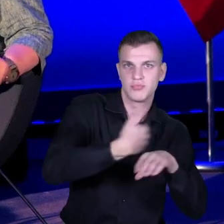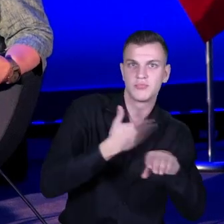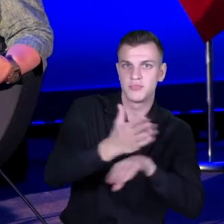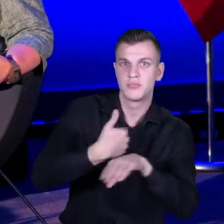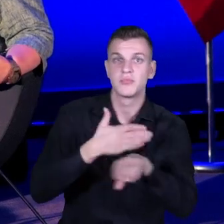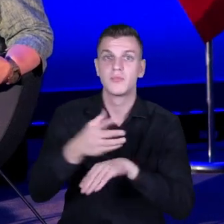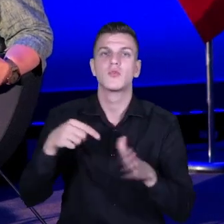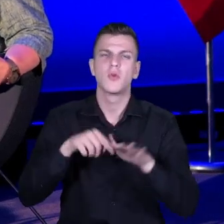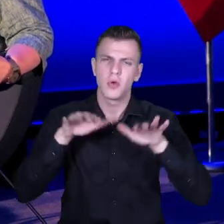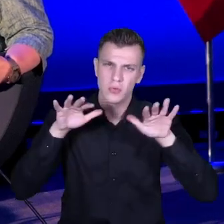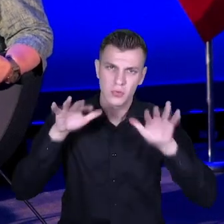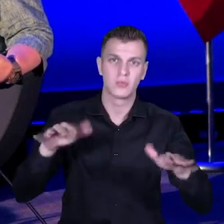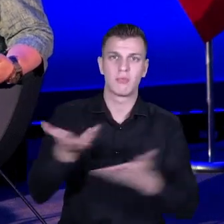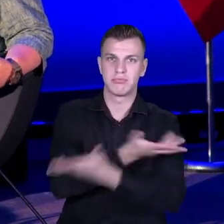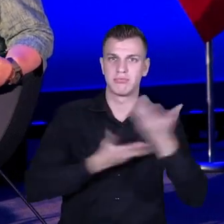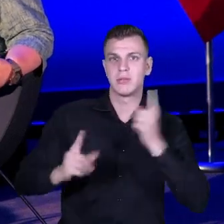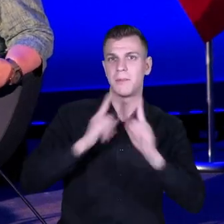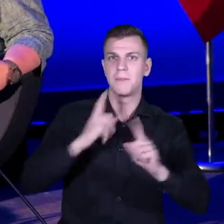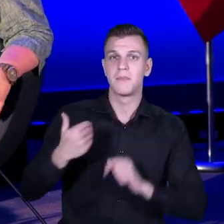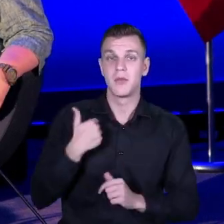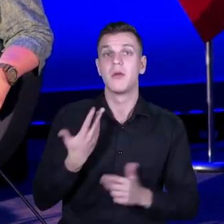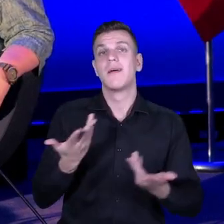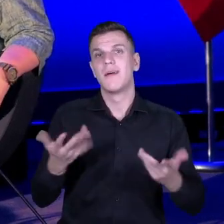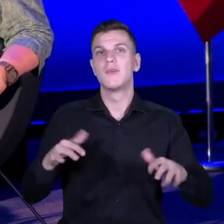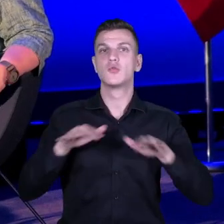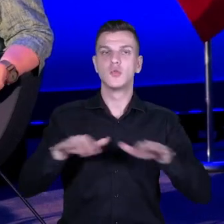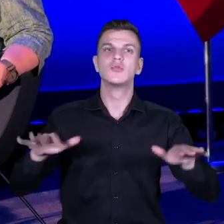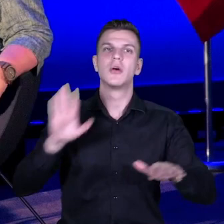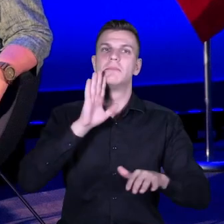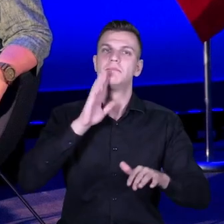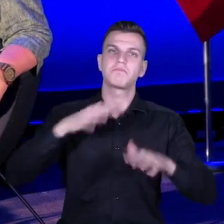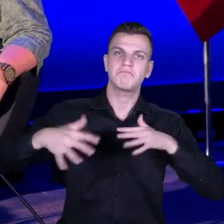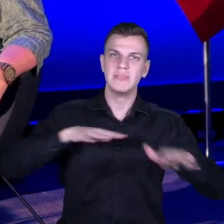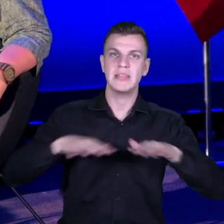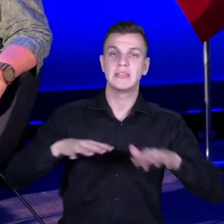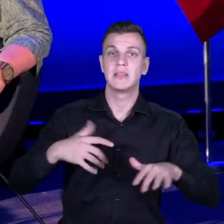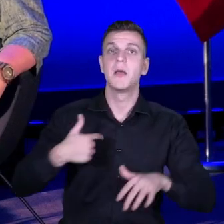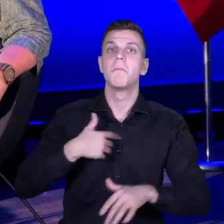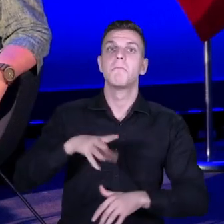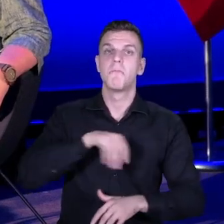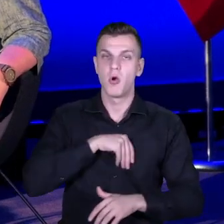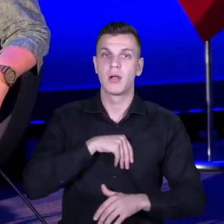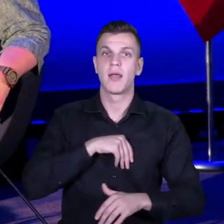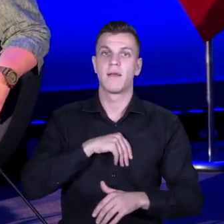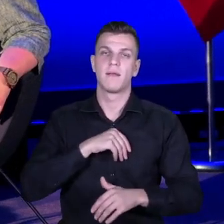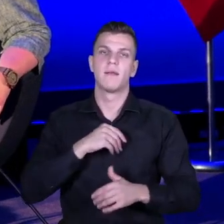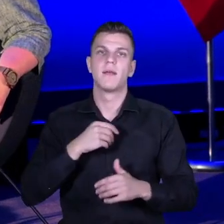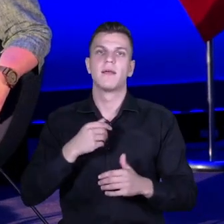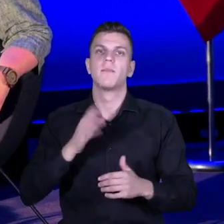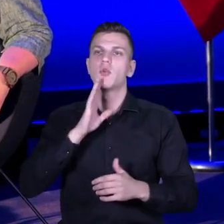więc dużo też przestrzeni na to, żeby uwolnić rzeczy, które w szkole przeszkadzają nam